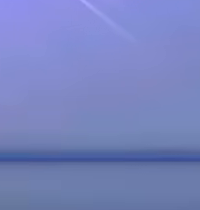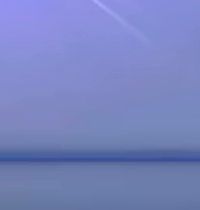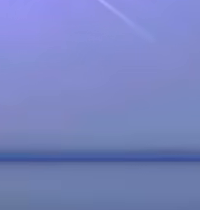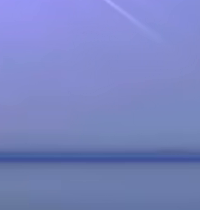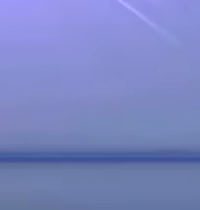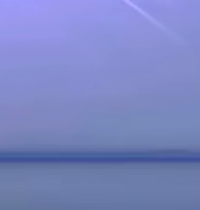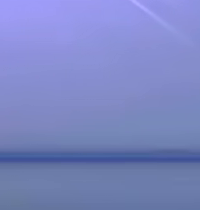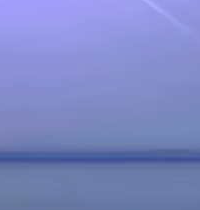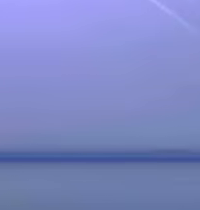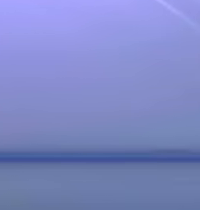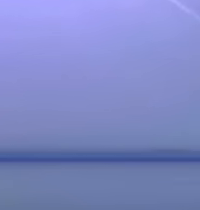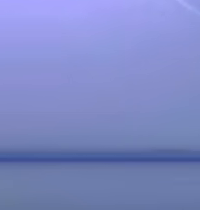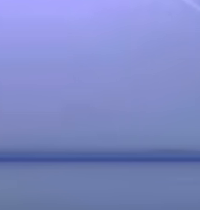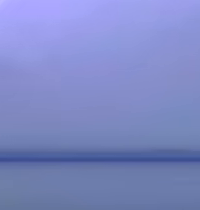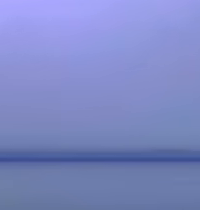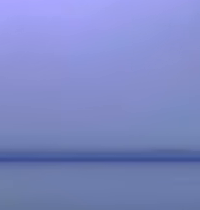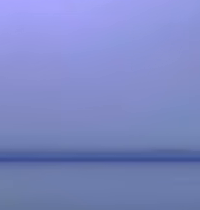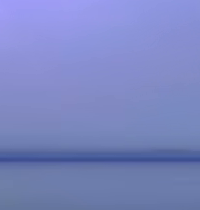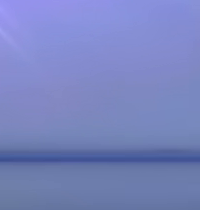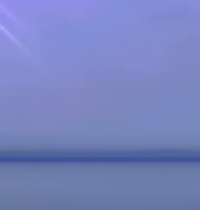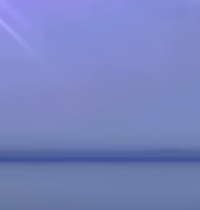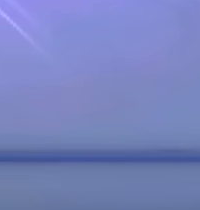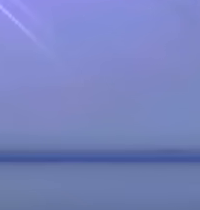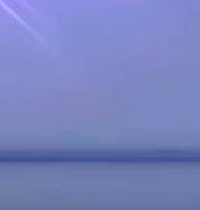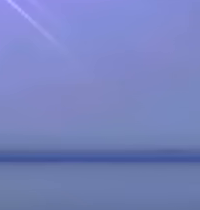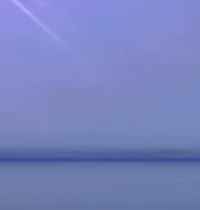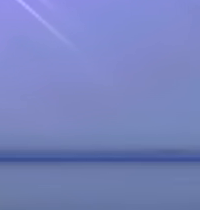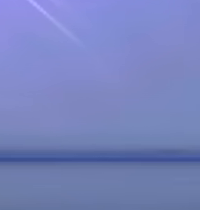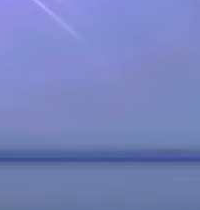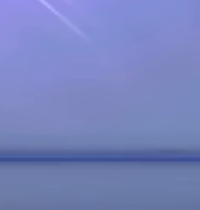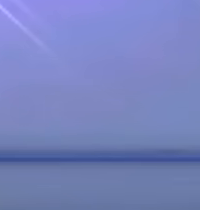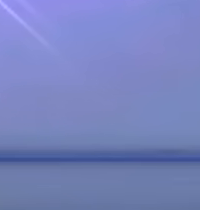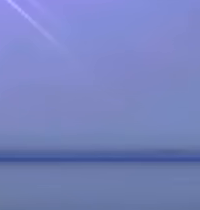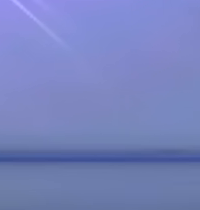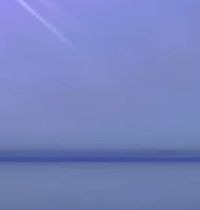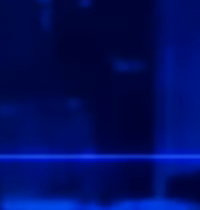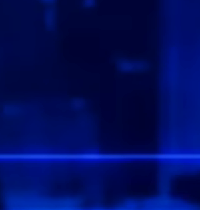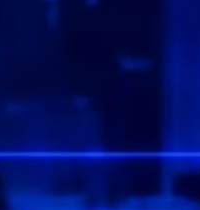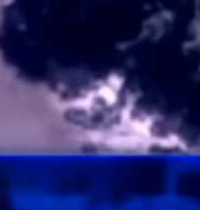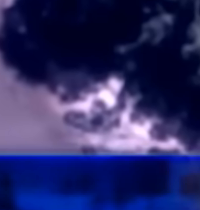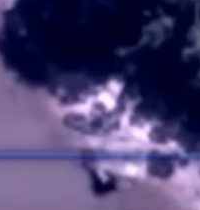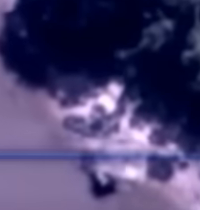Susunod, dandang kilo ng kamatis tinapon at nasayang dahil sa sobra-sobrang supply.